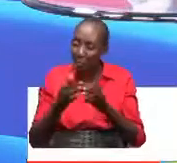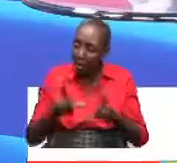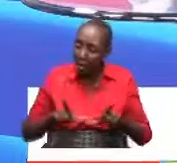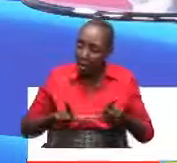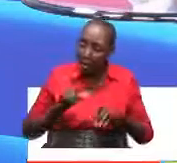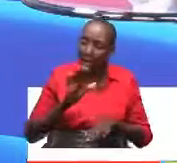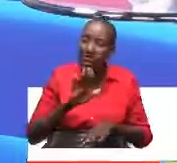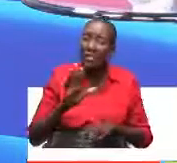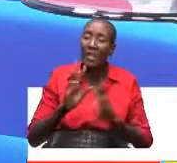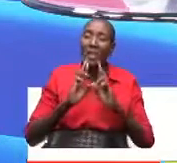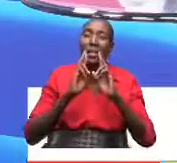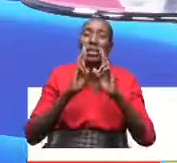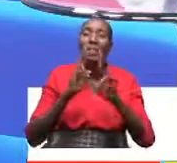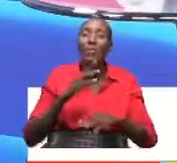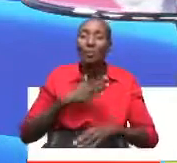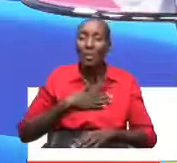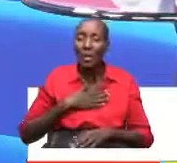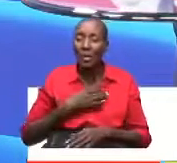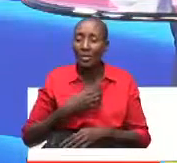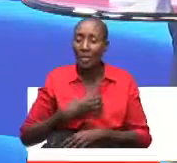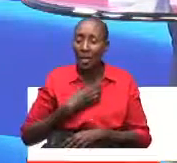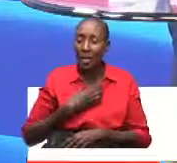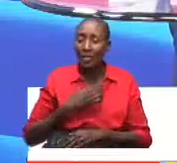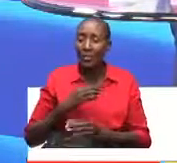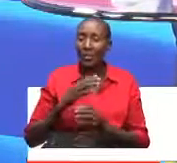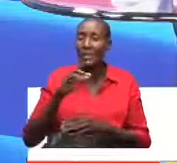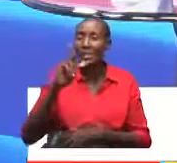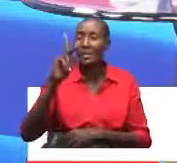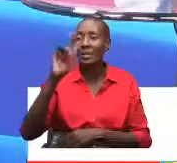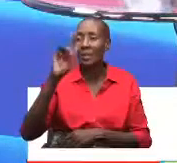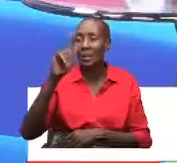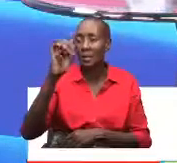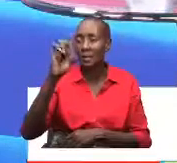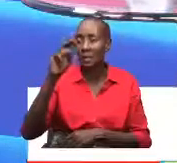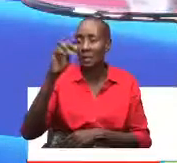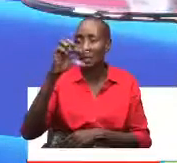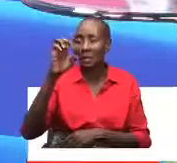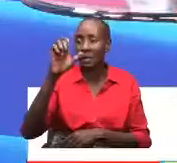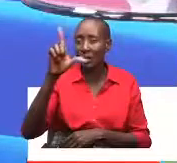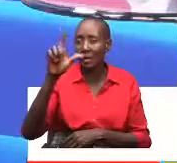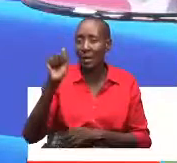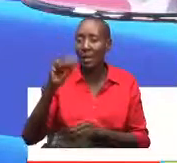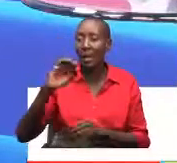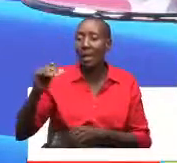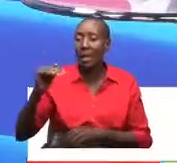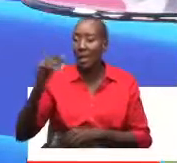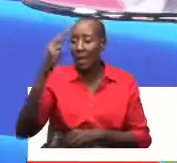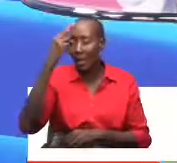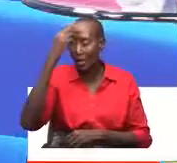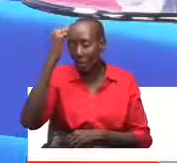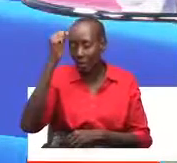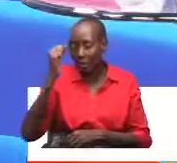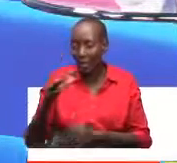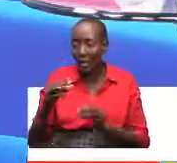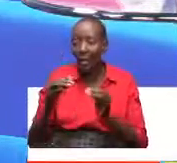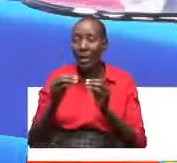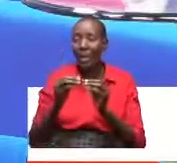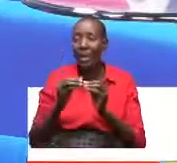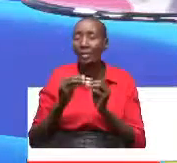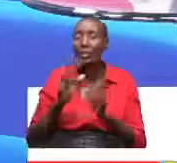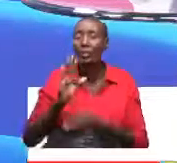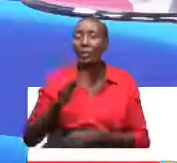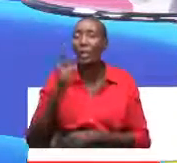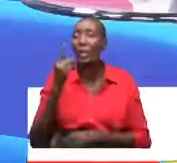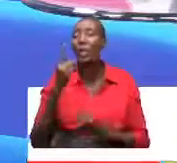wetu Lydia Gashomo alizuru eneo la Kitengela, kaunti ya Kajiado, ambapo alikutana na Miriam Wawira ambaye ni